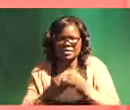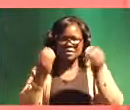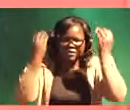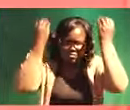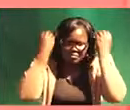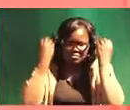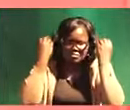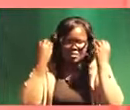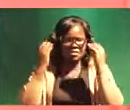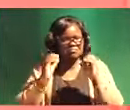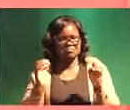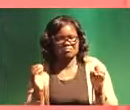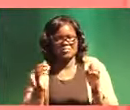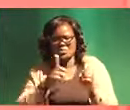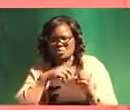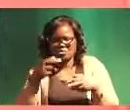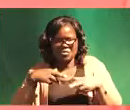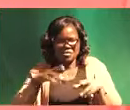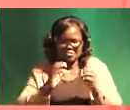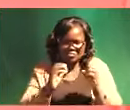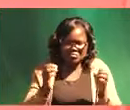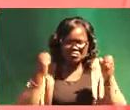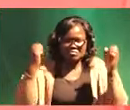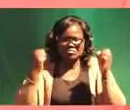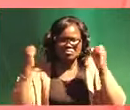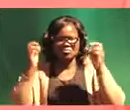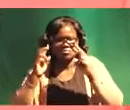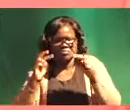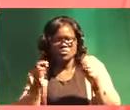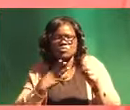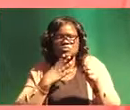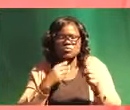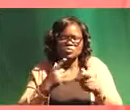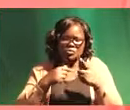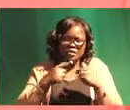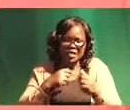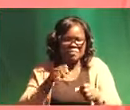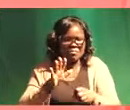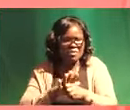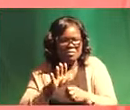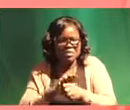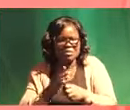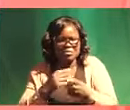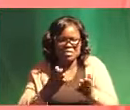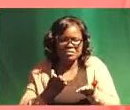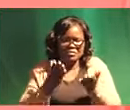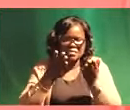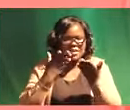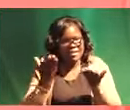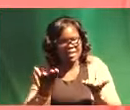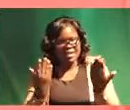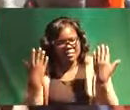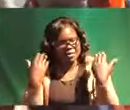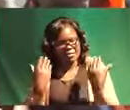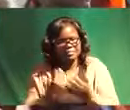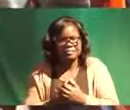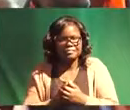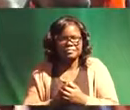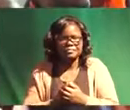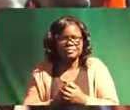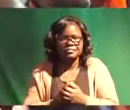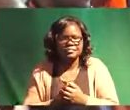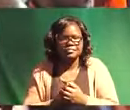kwa kichwa, atuendi kwa barabara kuandamana, tunataka ukuja mara nyingi utuletee maendeleo hapa Meru.